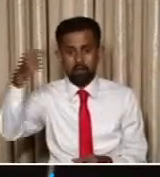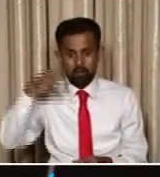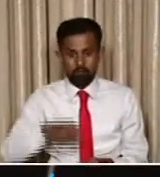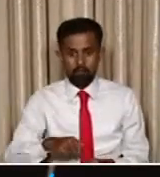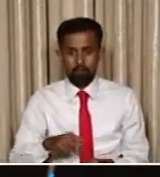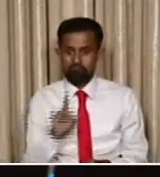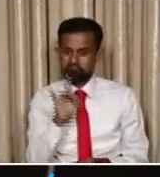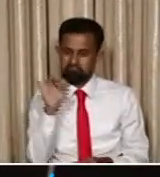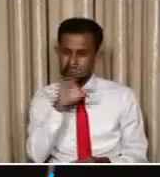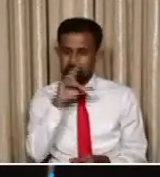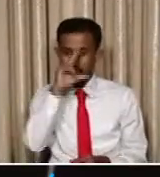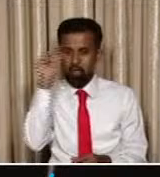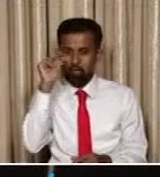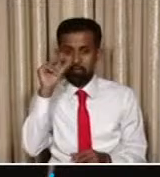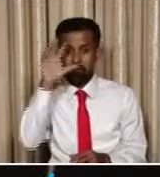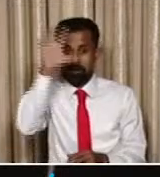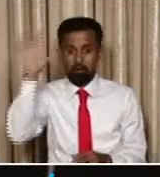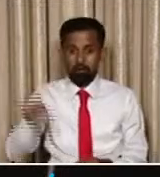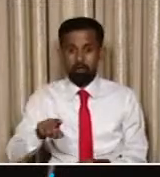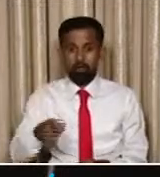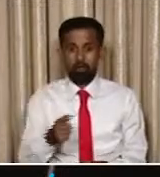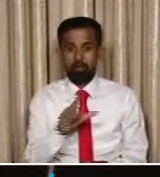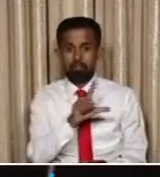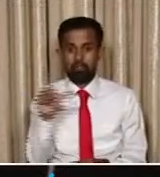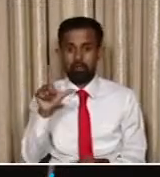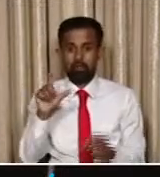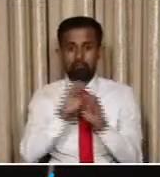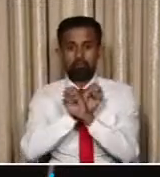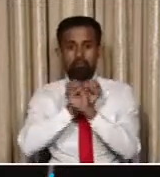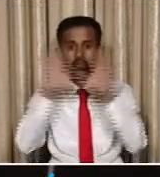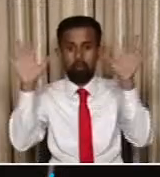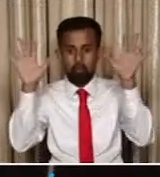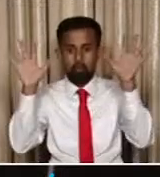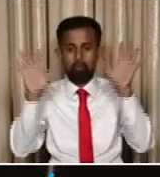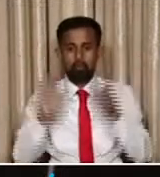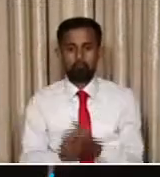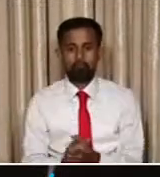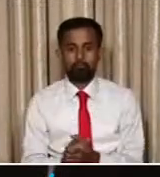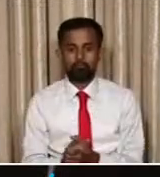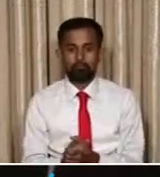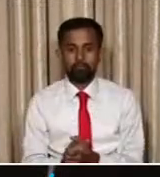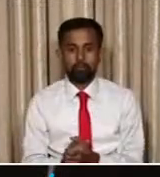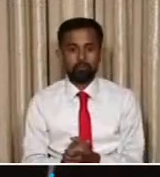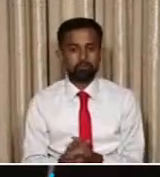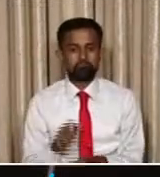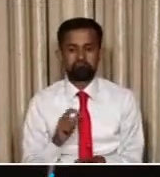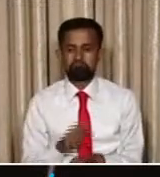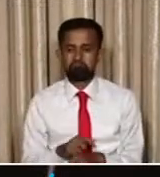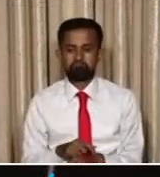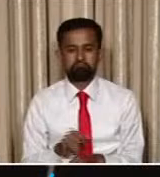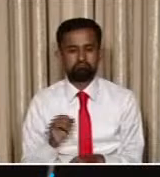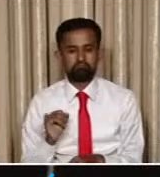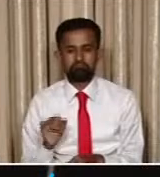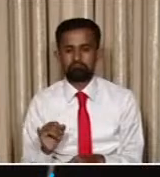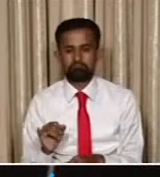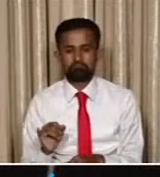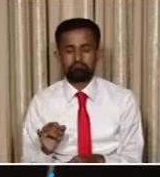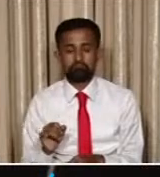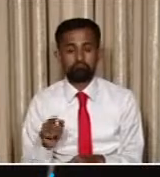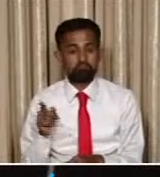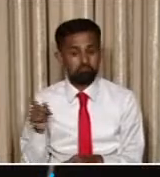එක රැයෙන් රටවල් 117ක ප්‍රොමෝට් වෙනවා ප්‍රවර්ධනය වෙනවා හැබැයි හරිම අවාසනාවකට